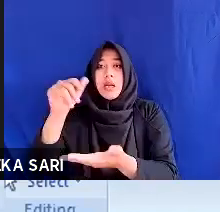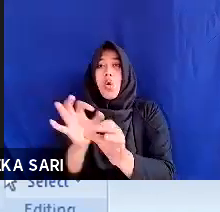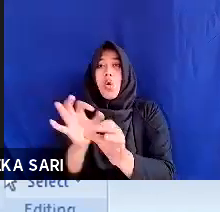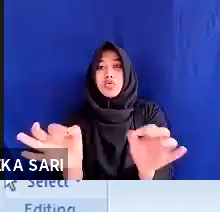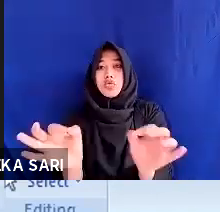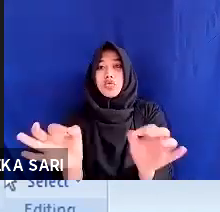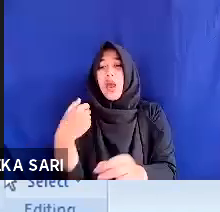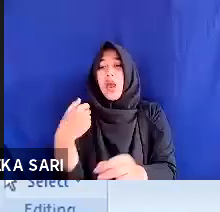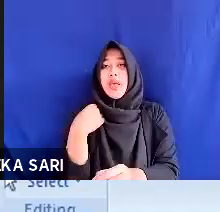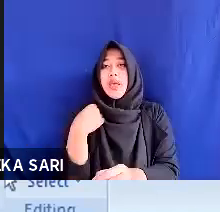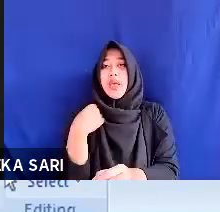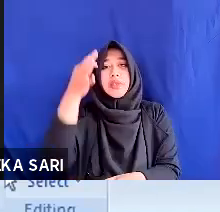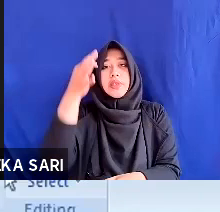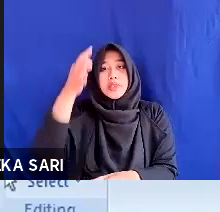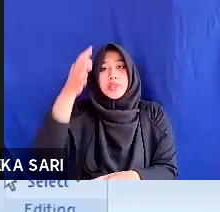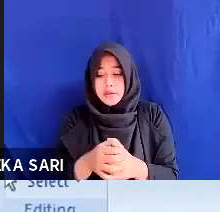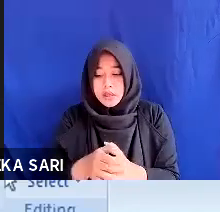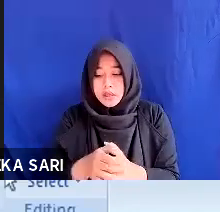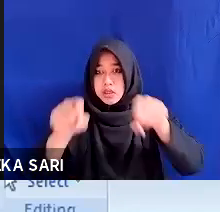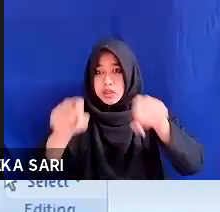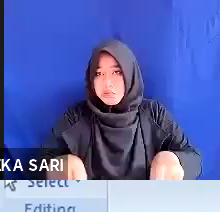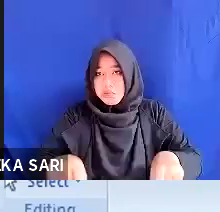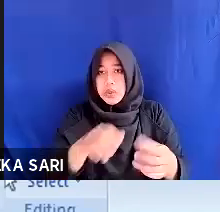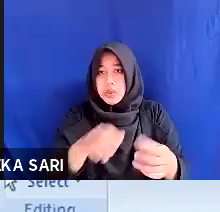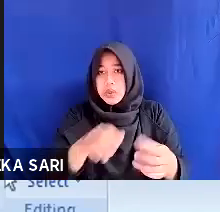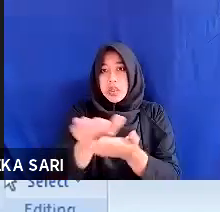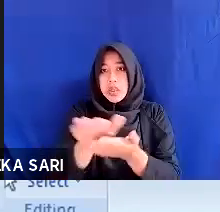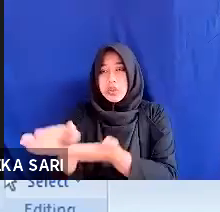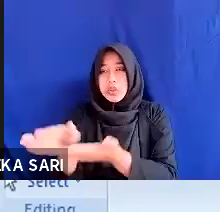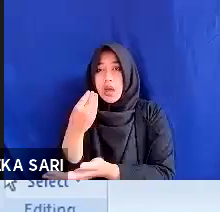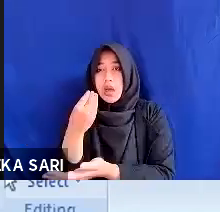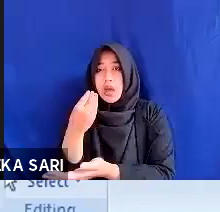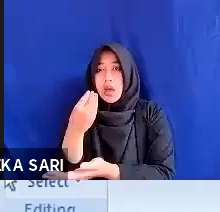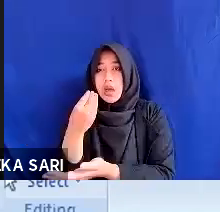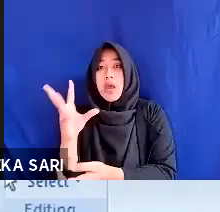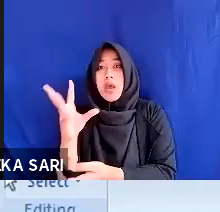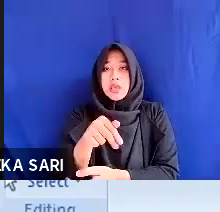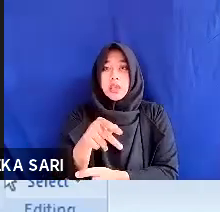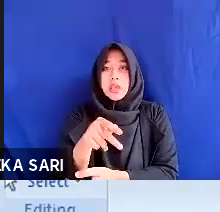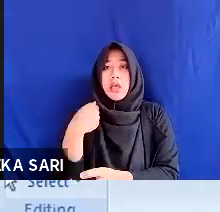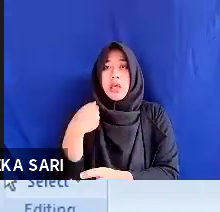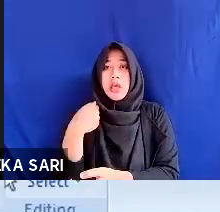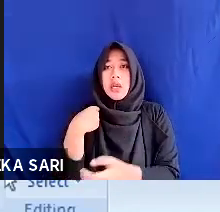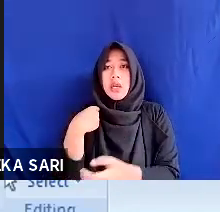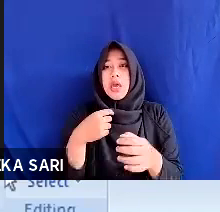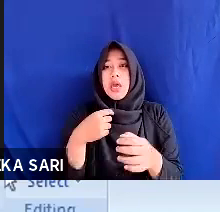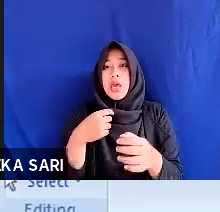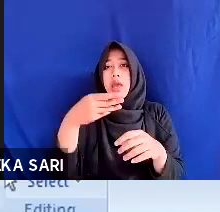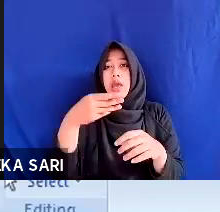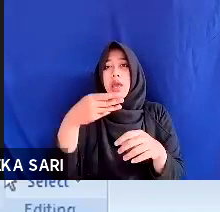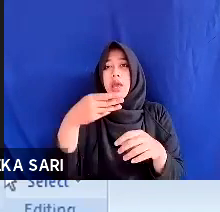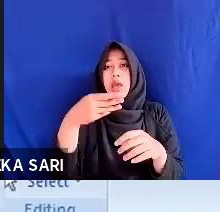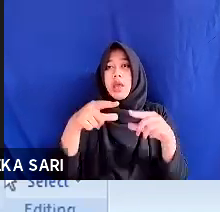pangan. Hari ini kita sedang berada di era disrupsi. Ini sebenarnya ada peluang untuk distribusi secara online. Saya